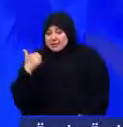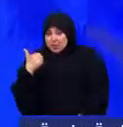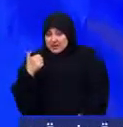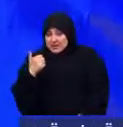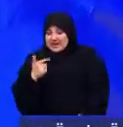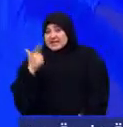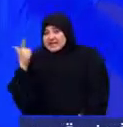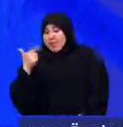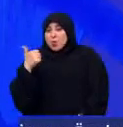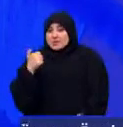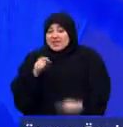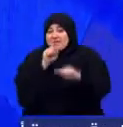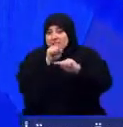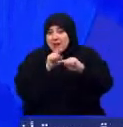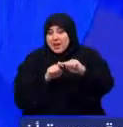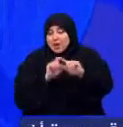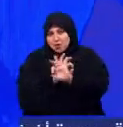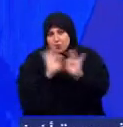65% إلى 67%.